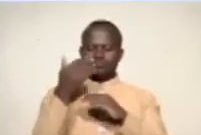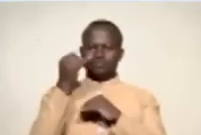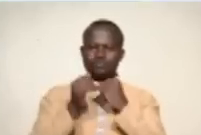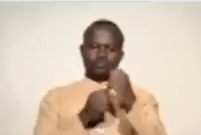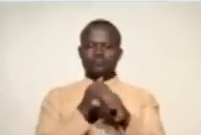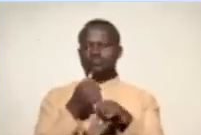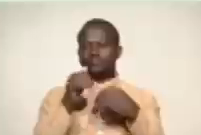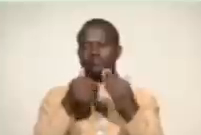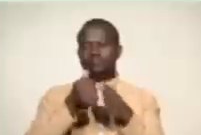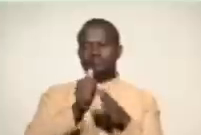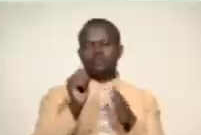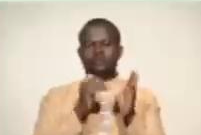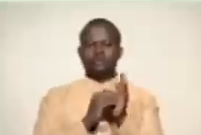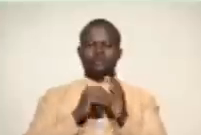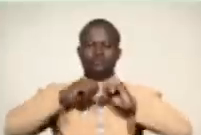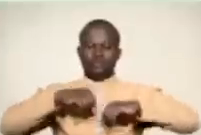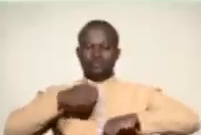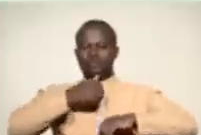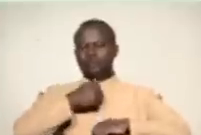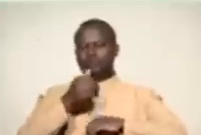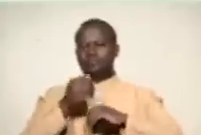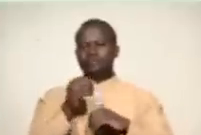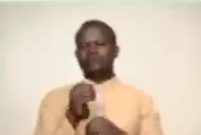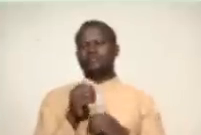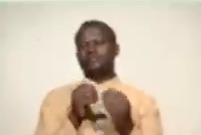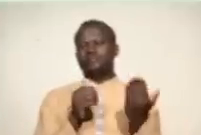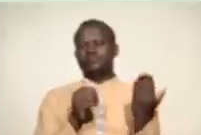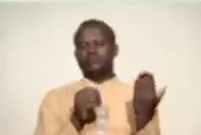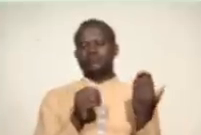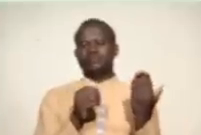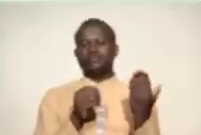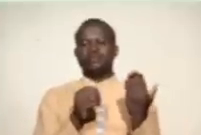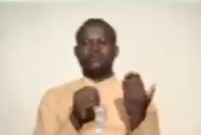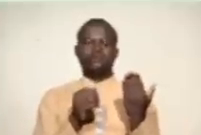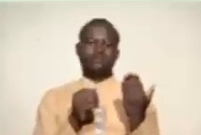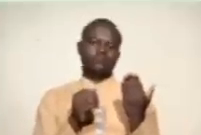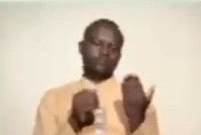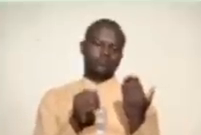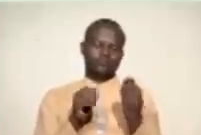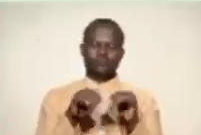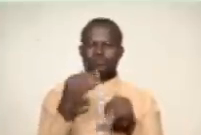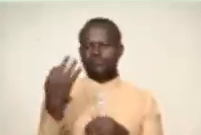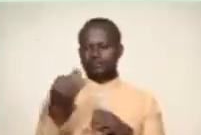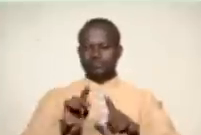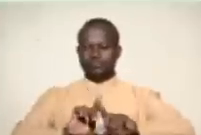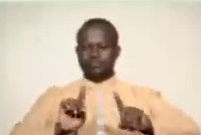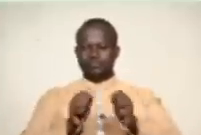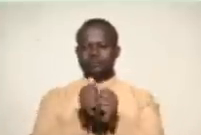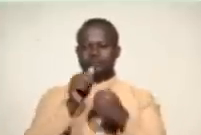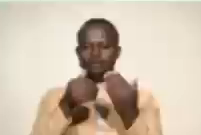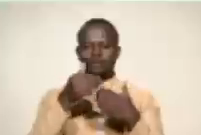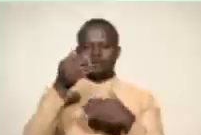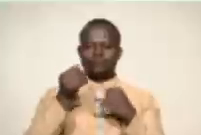umwaka w'imikino wabo ndetse n'amasezerano bafitanye n'ikipe yambara icyatsi n'umweru. Muri abo bakinnyi batatu rero ikipe bamaze gutangaza ko batandukanye nabo nyuma yo